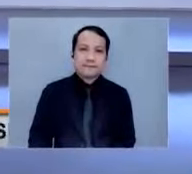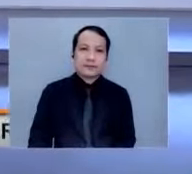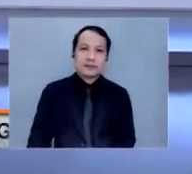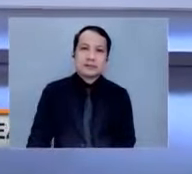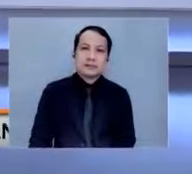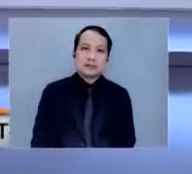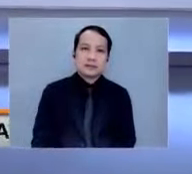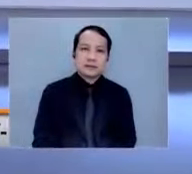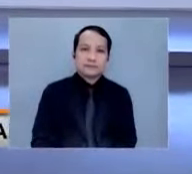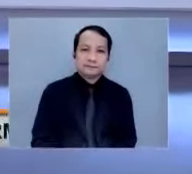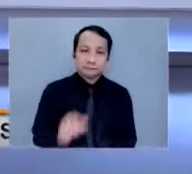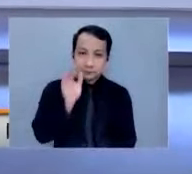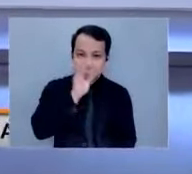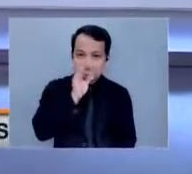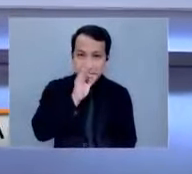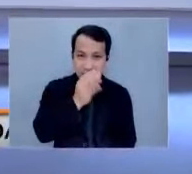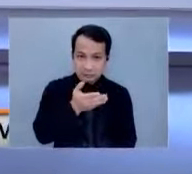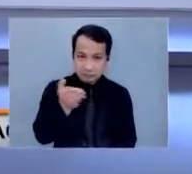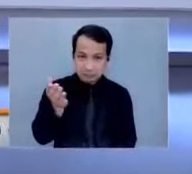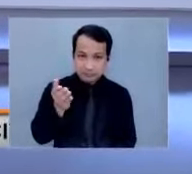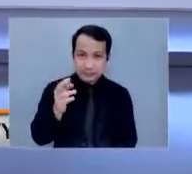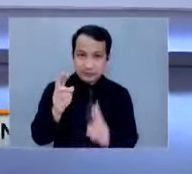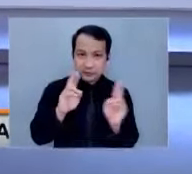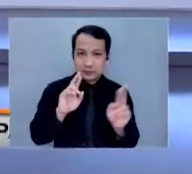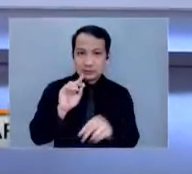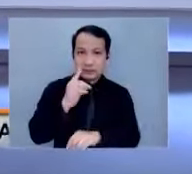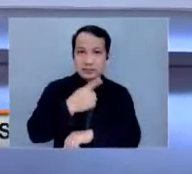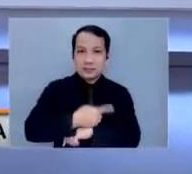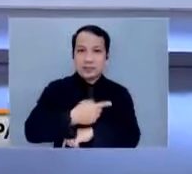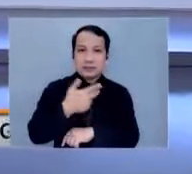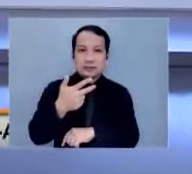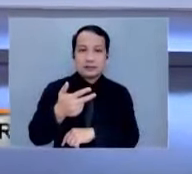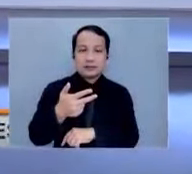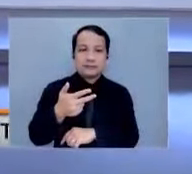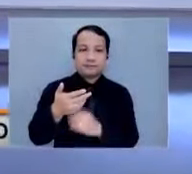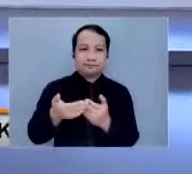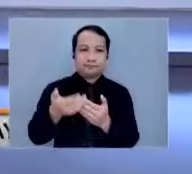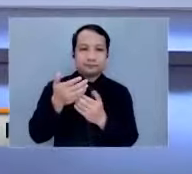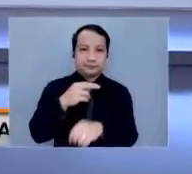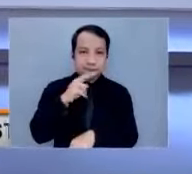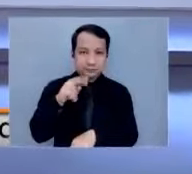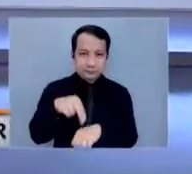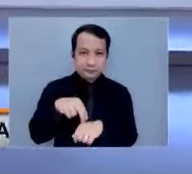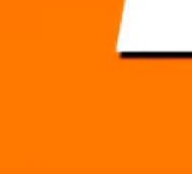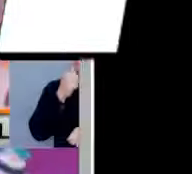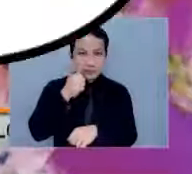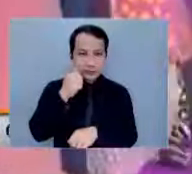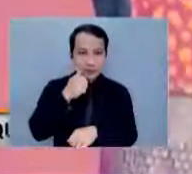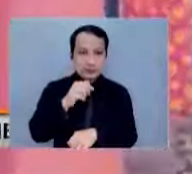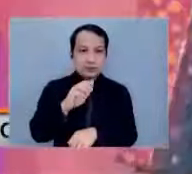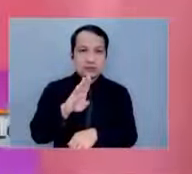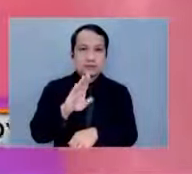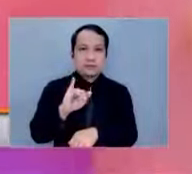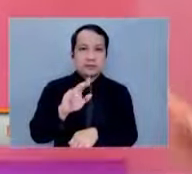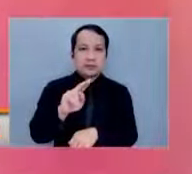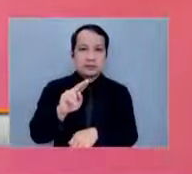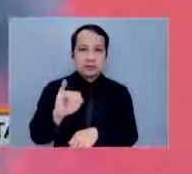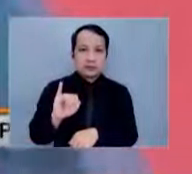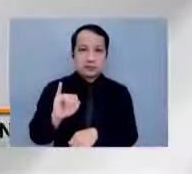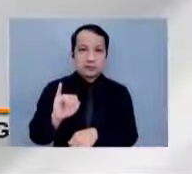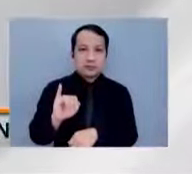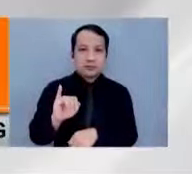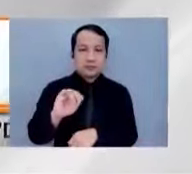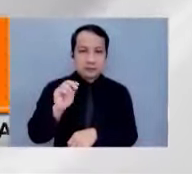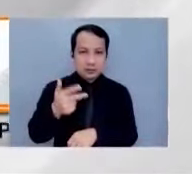Pinoy blooms. May pa day 3 ang concert ng Tinaguriang Nation's girl group na BINI. Gaganapin po ang ikatlong araw